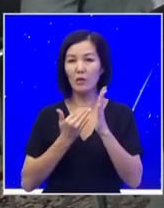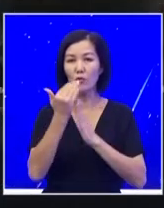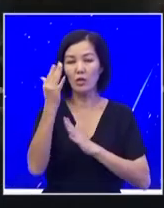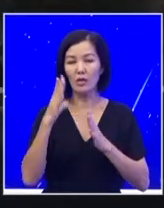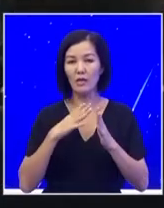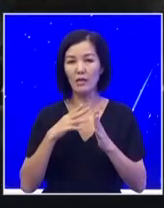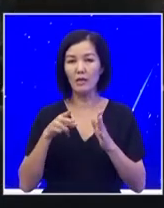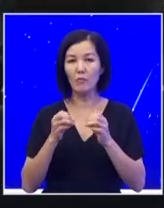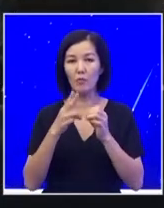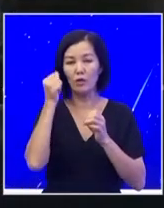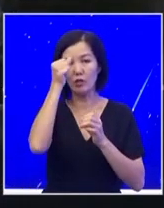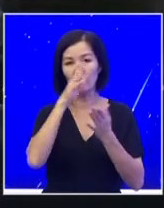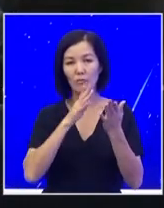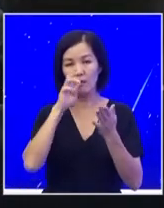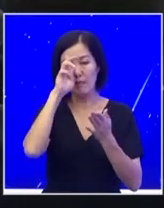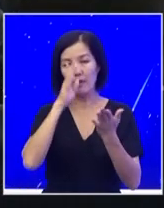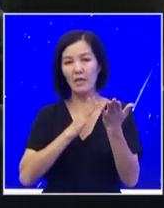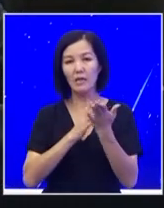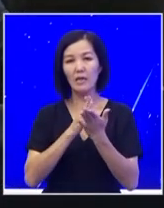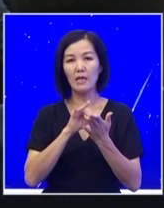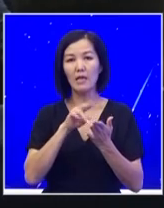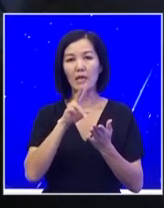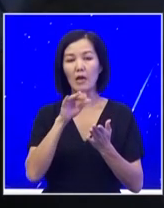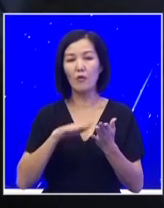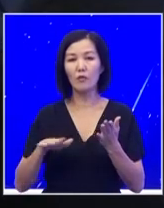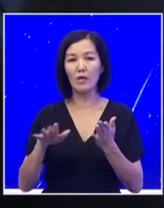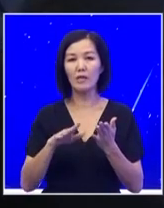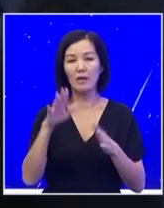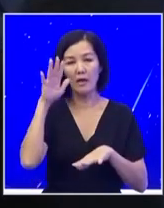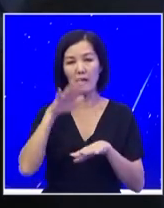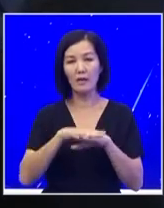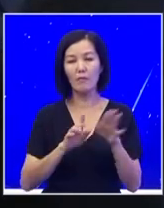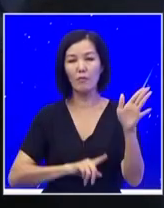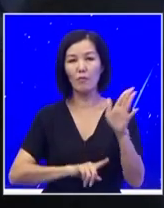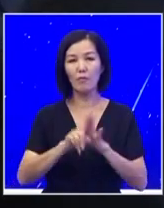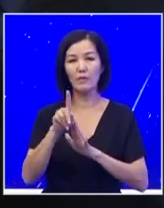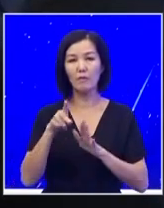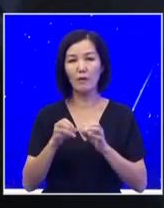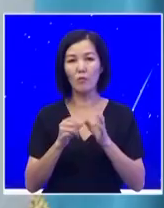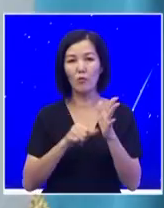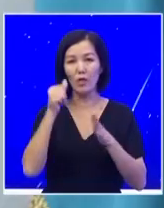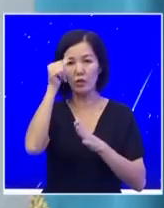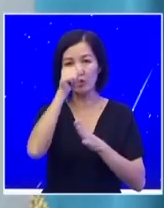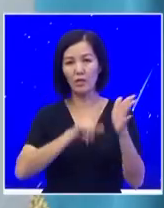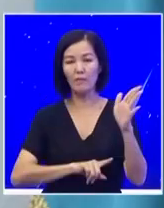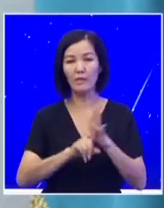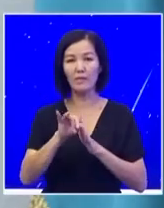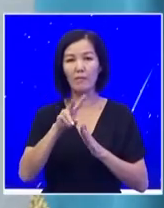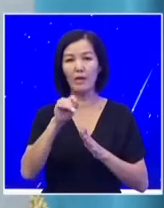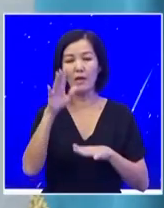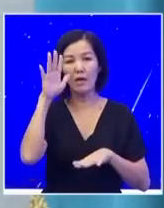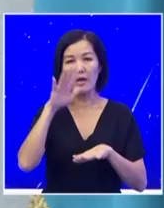2012 жылдан мемлекеттік қызметте. Іле ауданы Байзерке ауылдық округінің әкімі болып бастап, 2016 жылдан Іле ауданы